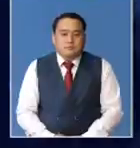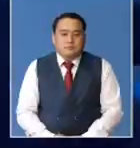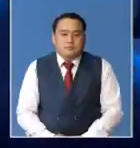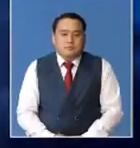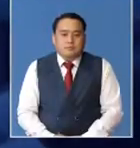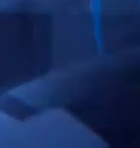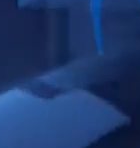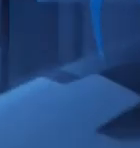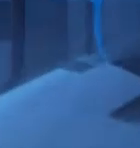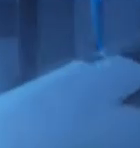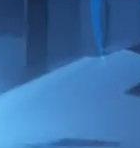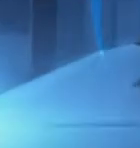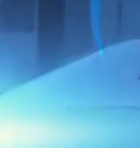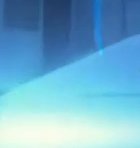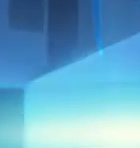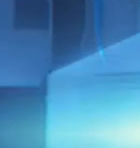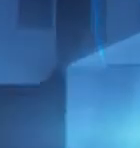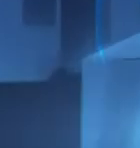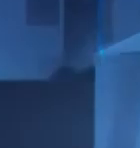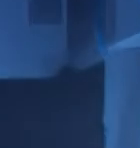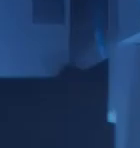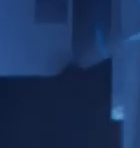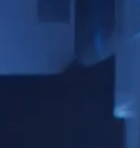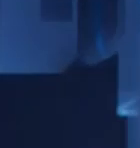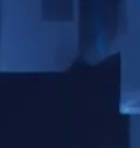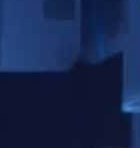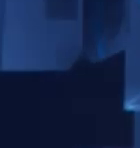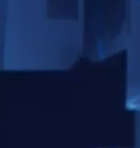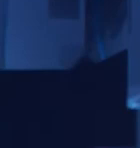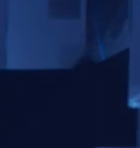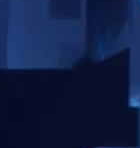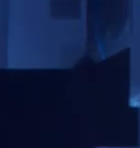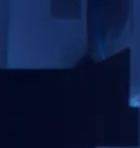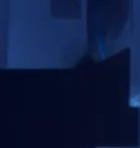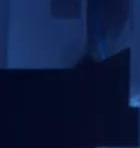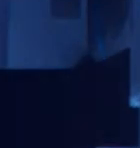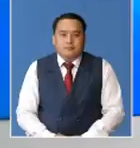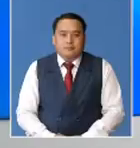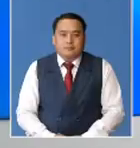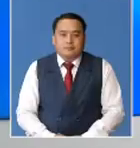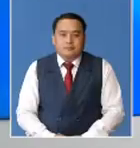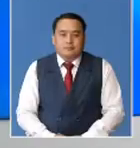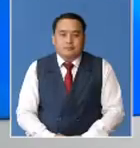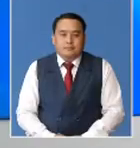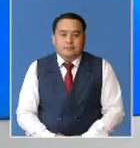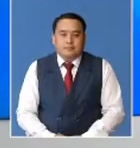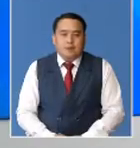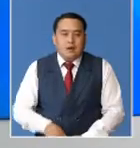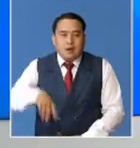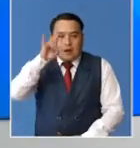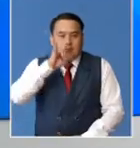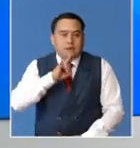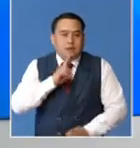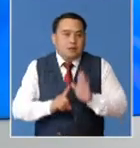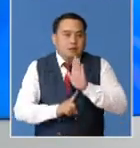Азат Жумаханов, Назгуль Бошан, Жазира Исаева, Аманжол Жункешев, телеканал ЖТСУ из Кигенского района. В стране